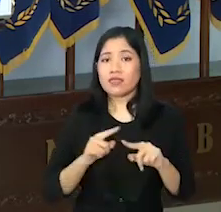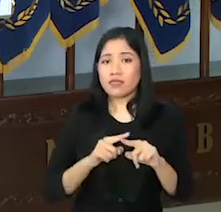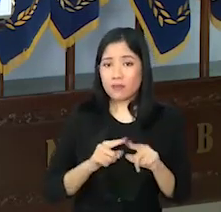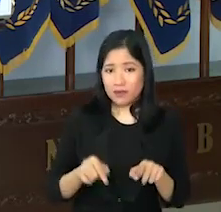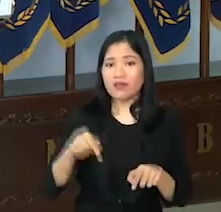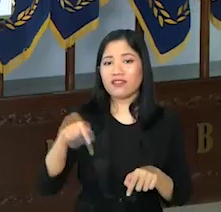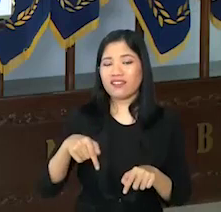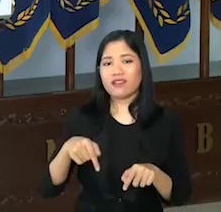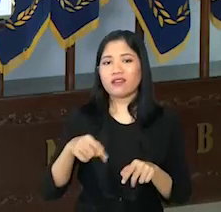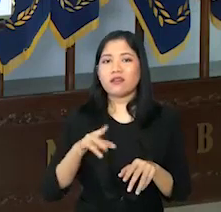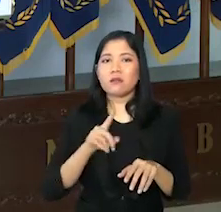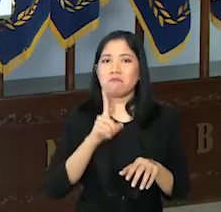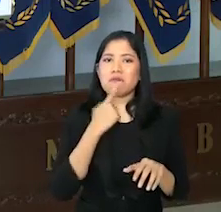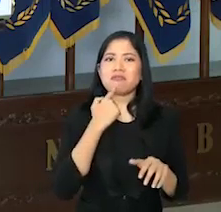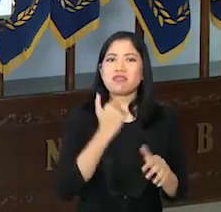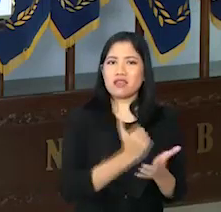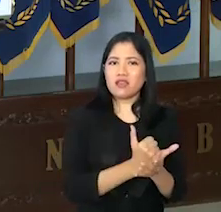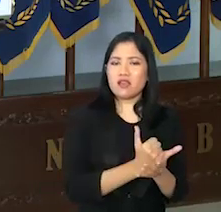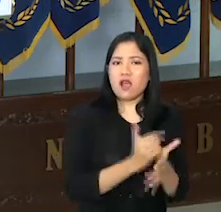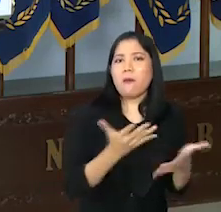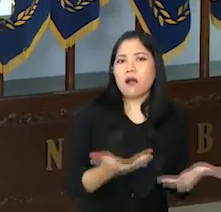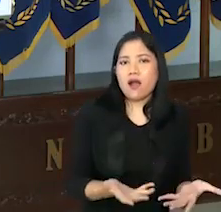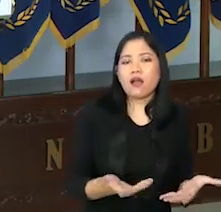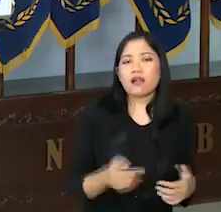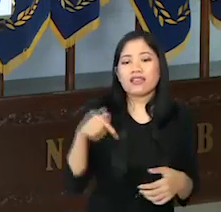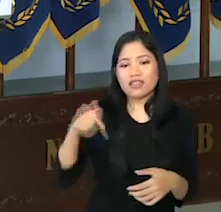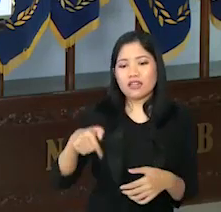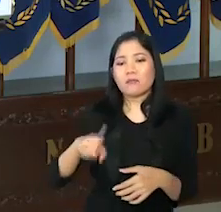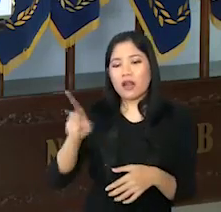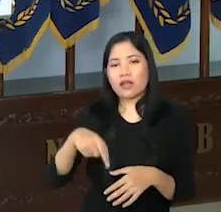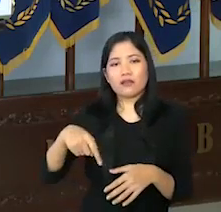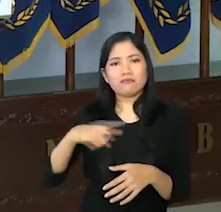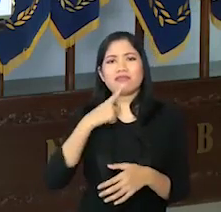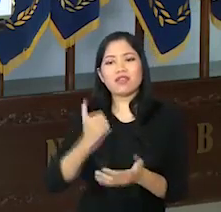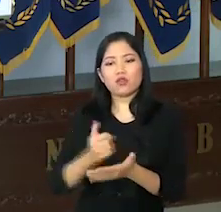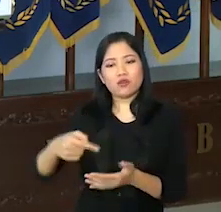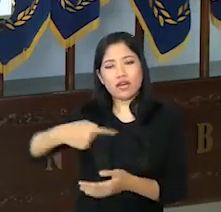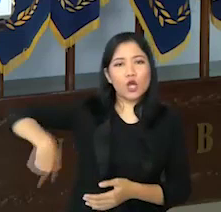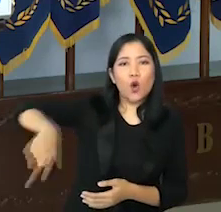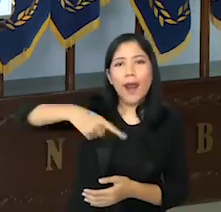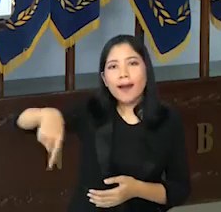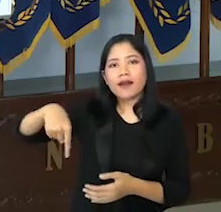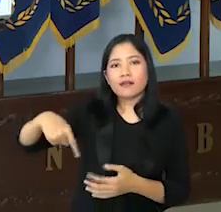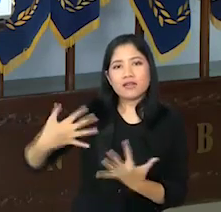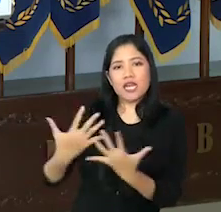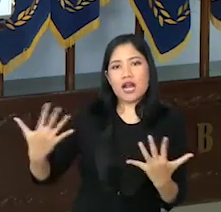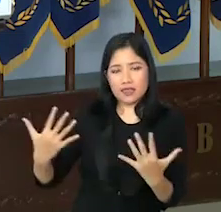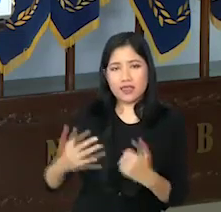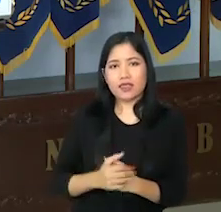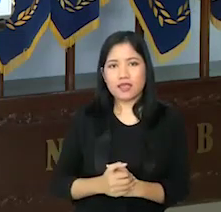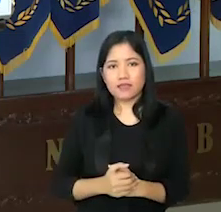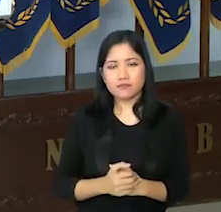tombak masalah ini adalah di tengah-tengah masyarakat sekalian Hai Seperti yang saya katakan